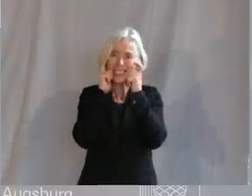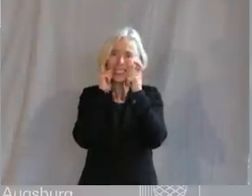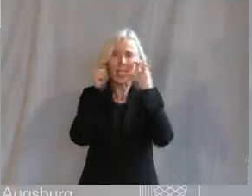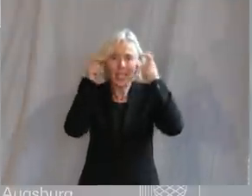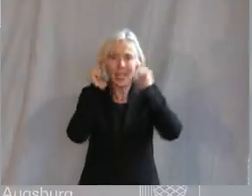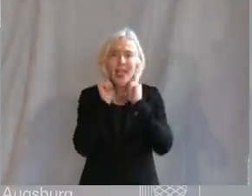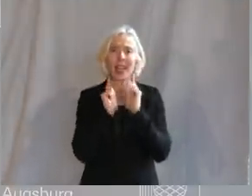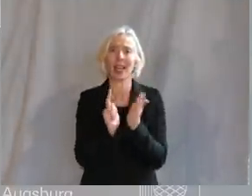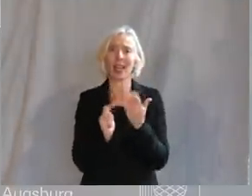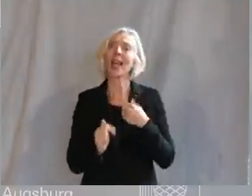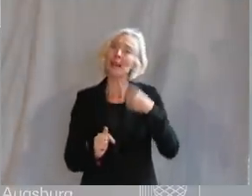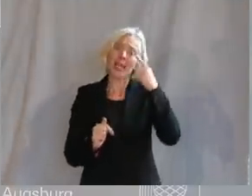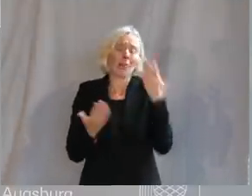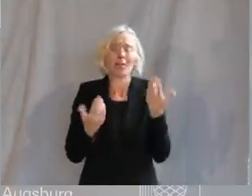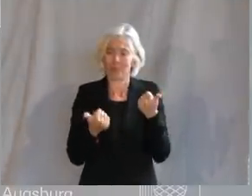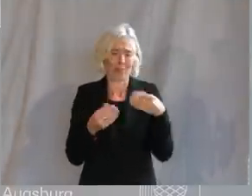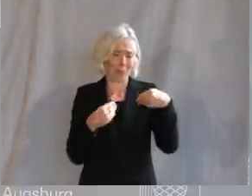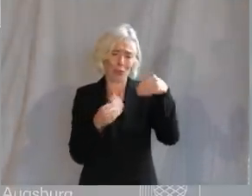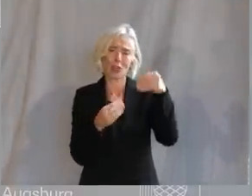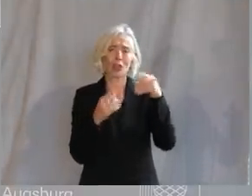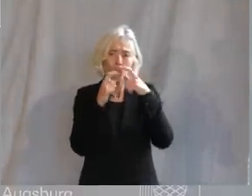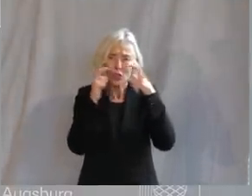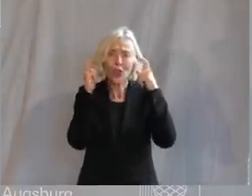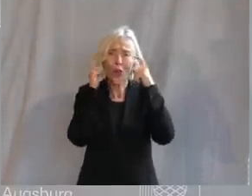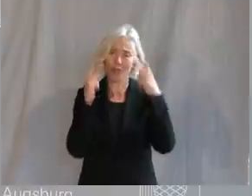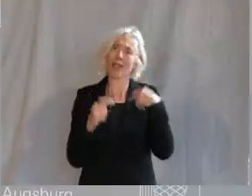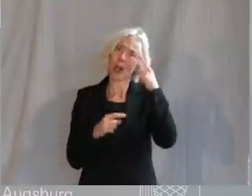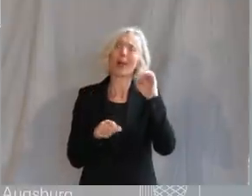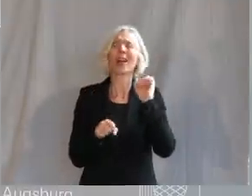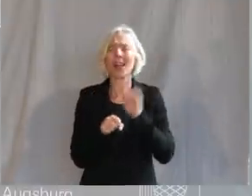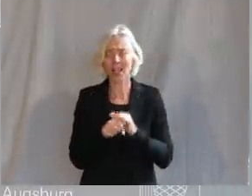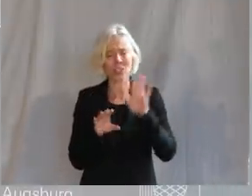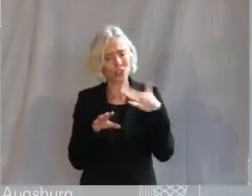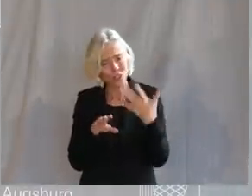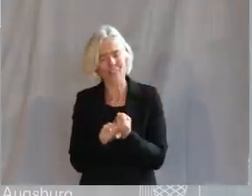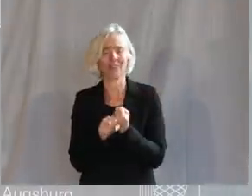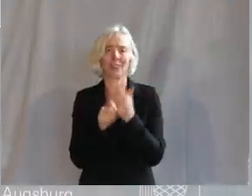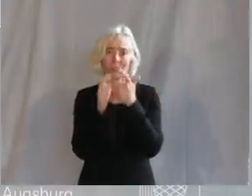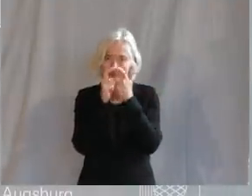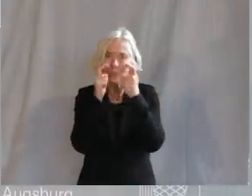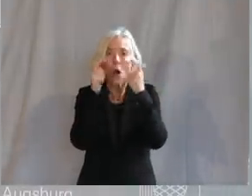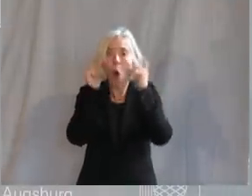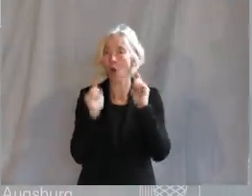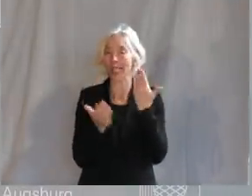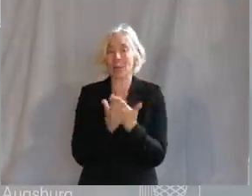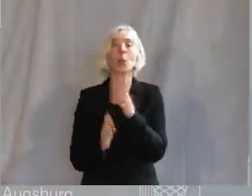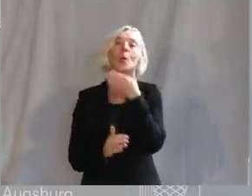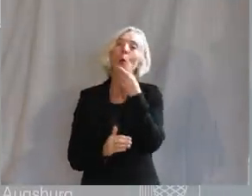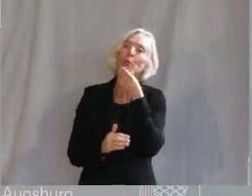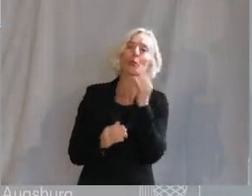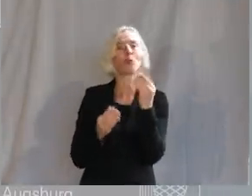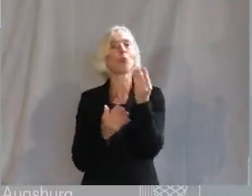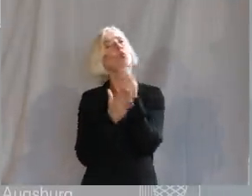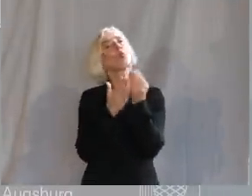ich glaube, dass es durchaus zumutbar ist, dass man dieses Ding trägt. Es gibt ja auch ganz nette Exemplare mit floralem Muster